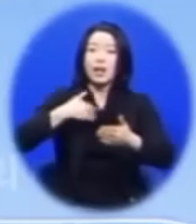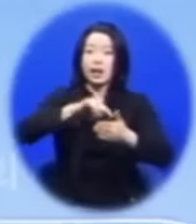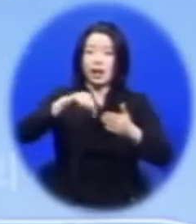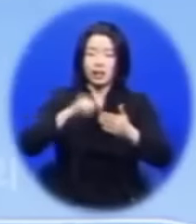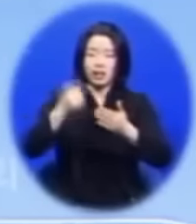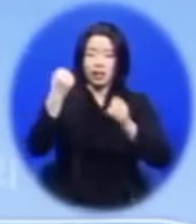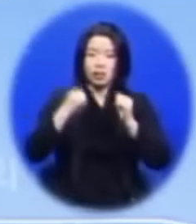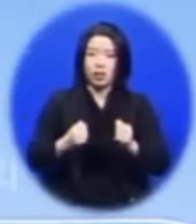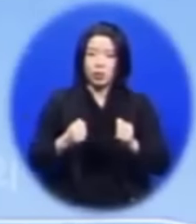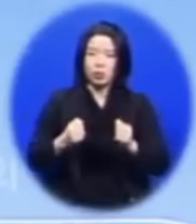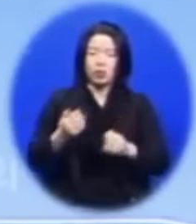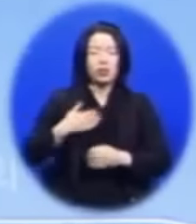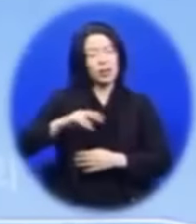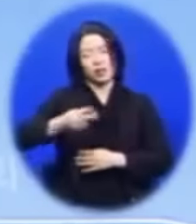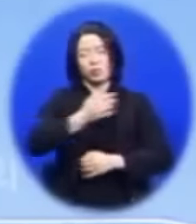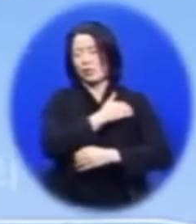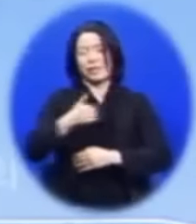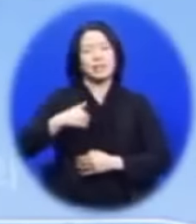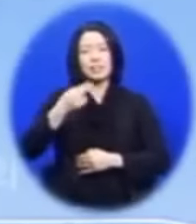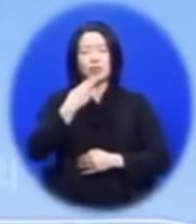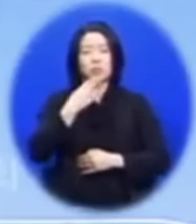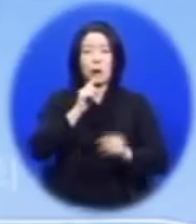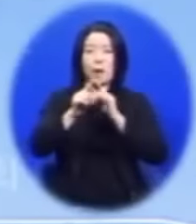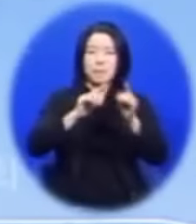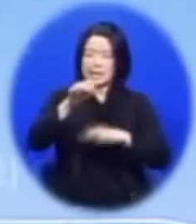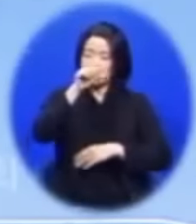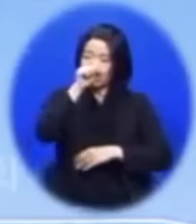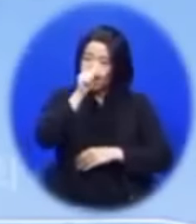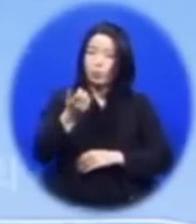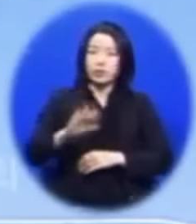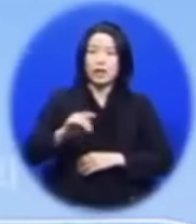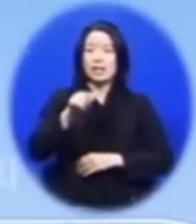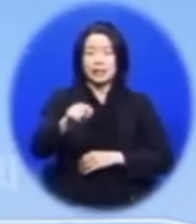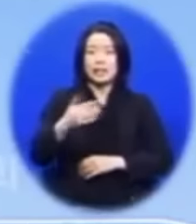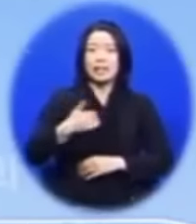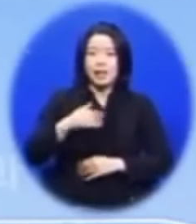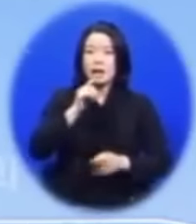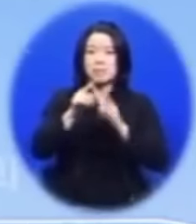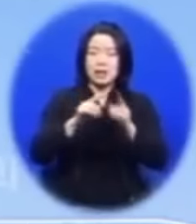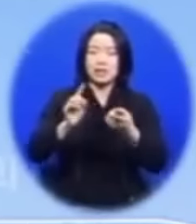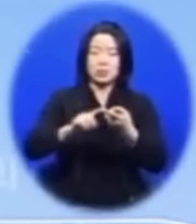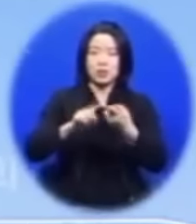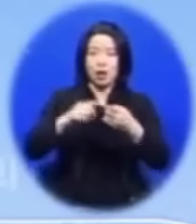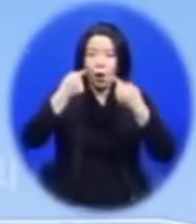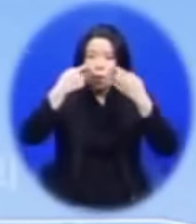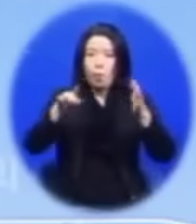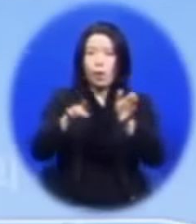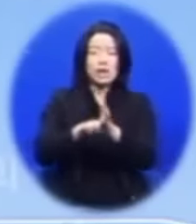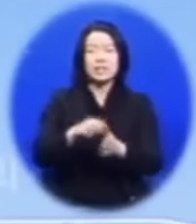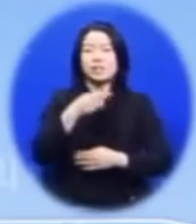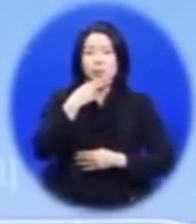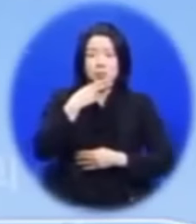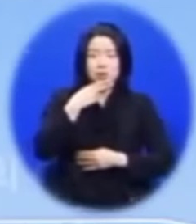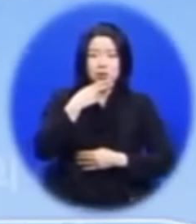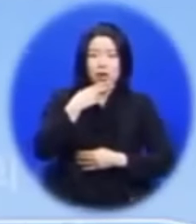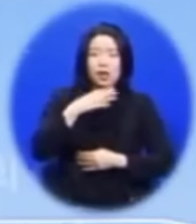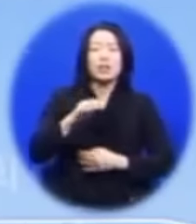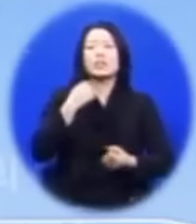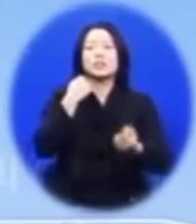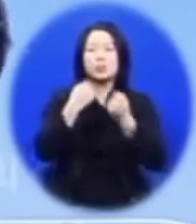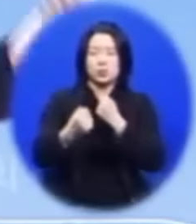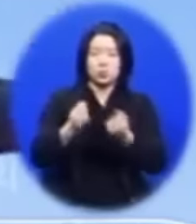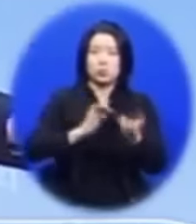아 나도 자신이 없어 말씀은 좋은데 그게 내 말씀인지 확신이 안 서요 그런데도